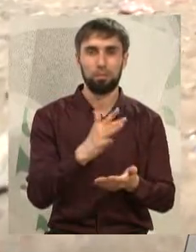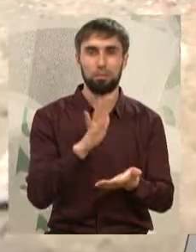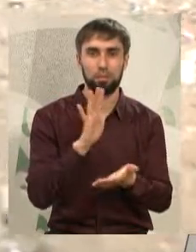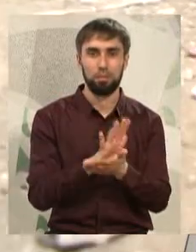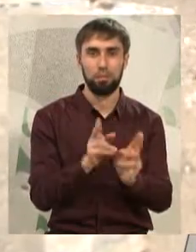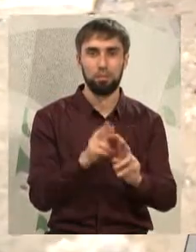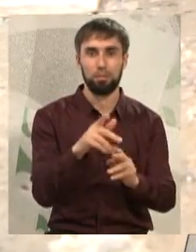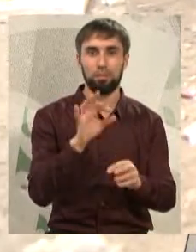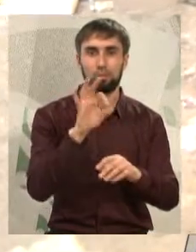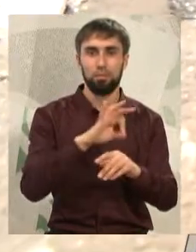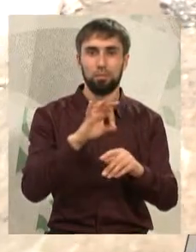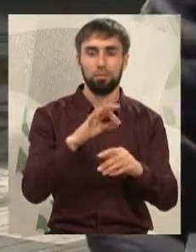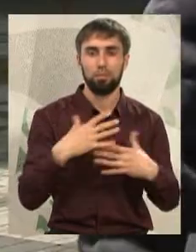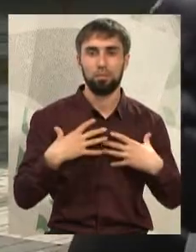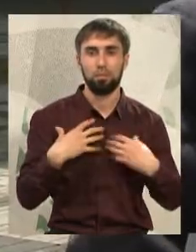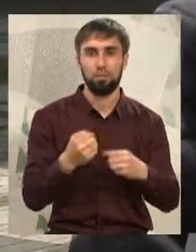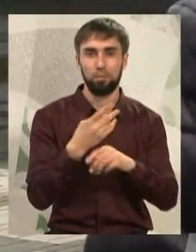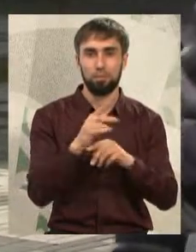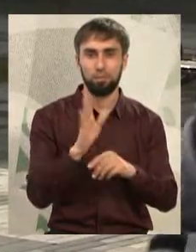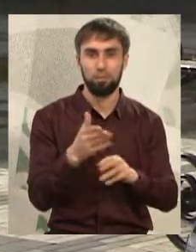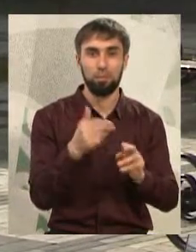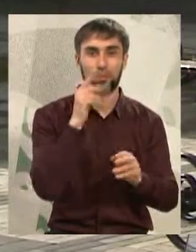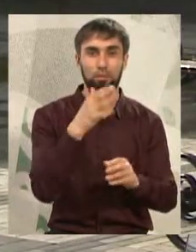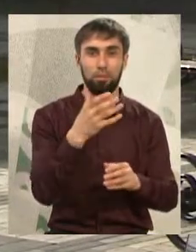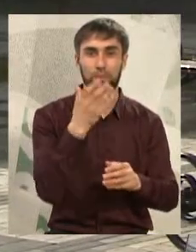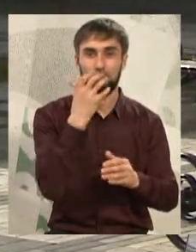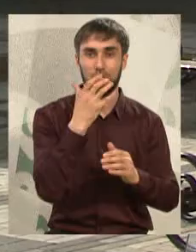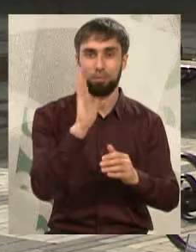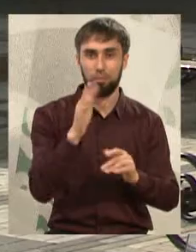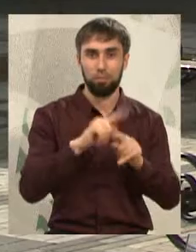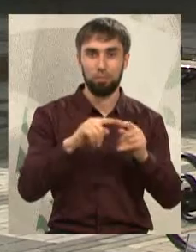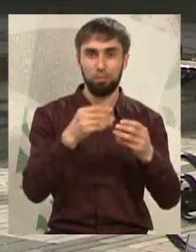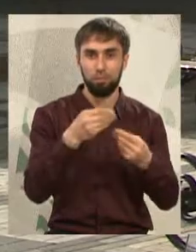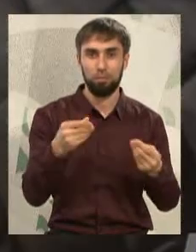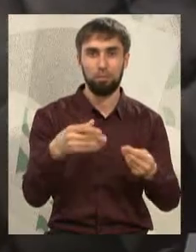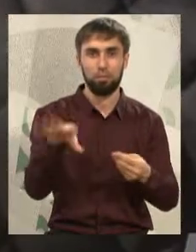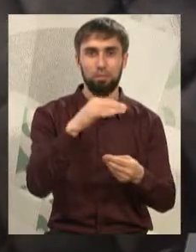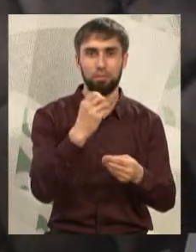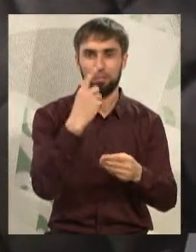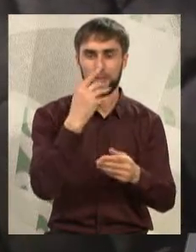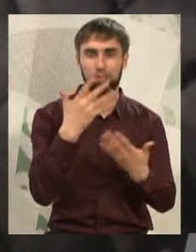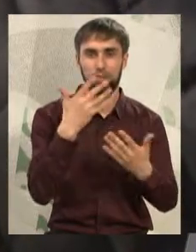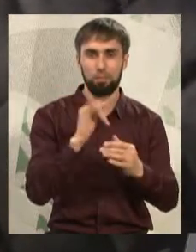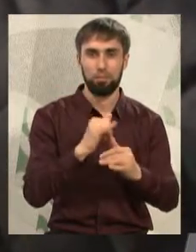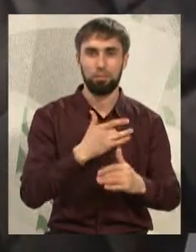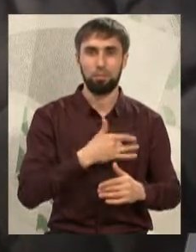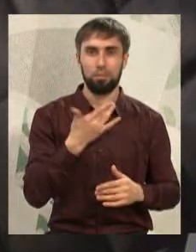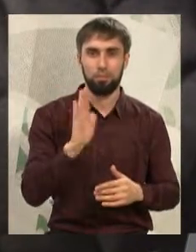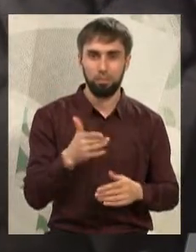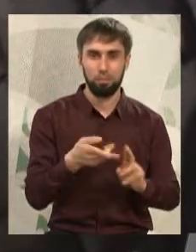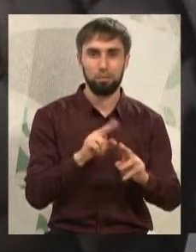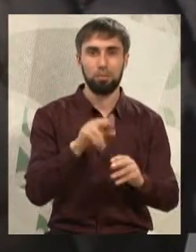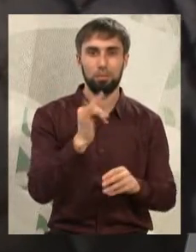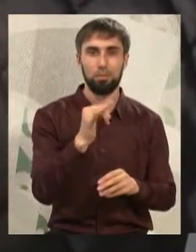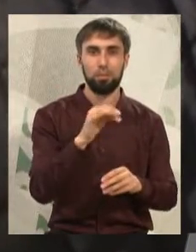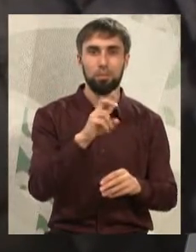здоровью жильцов. С наступлением тепла запах обострится, а бактерии начнут усиленно размножаться, повышая риск заболеть. Две недели уже